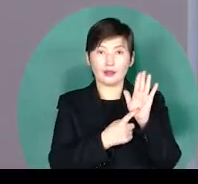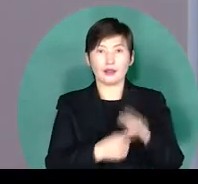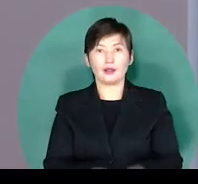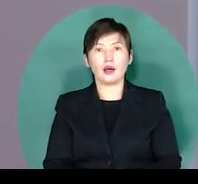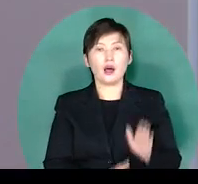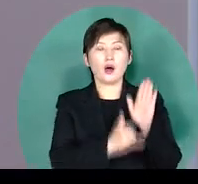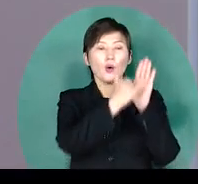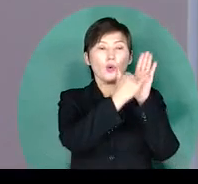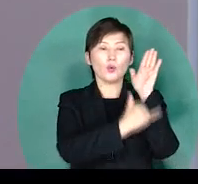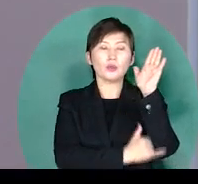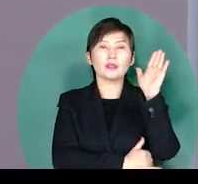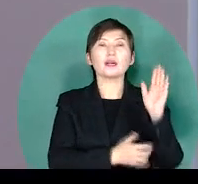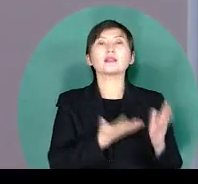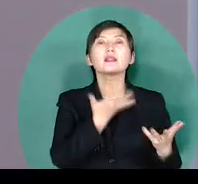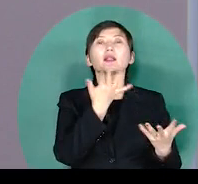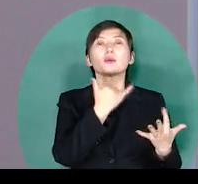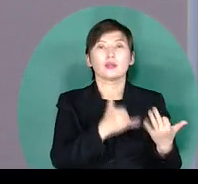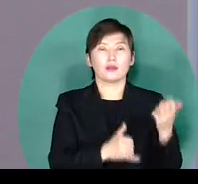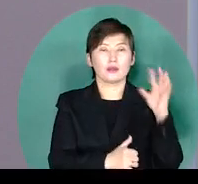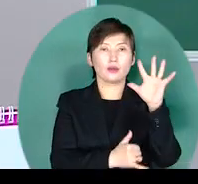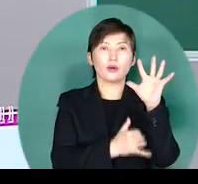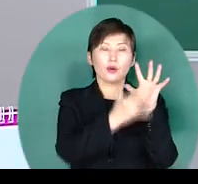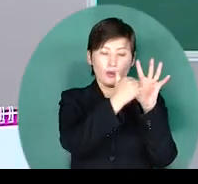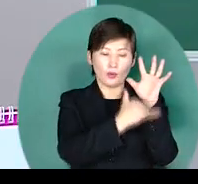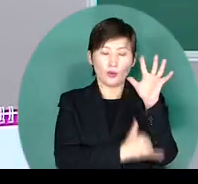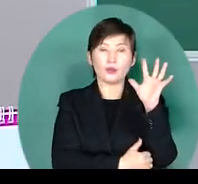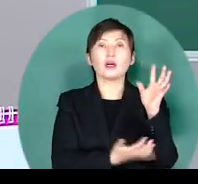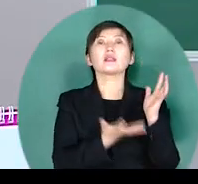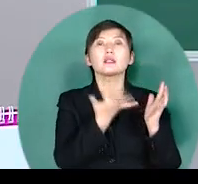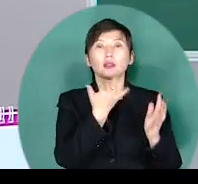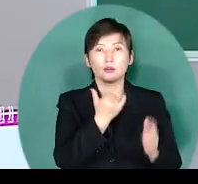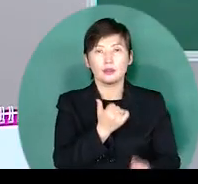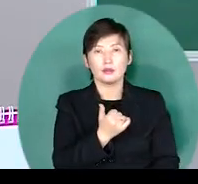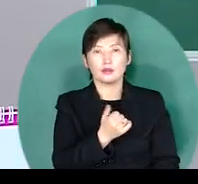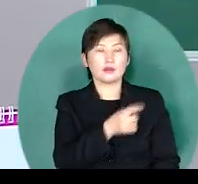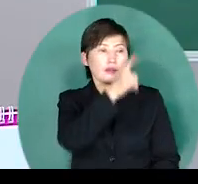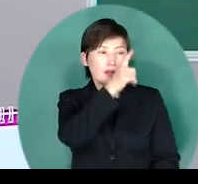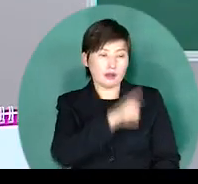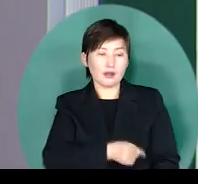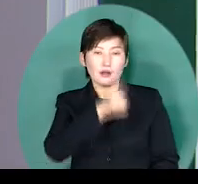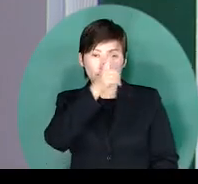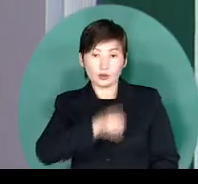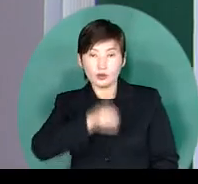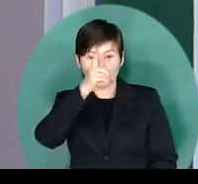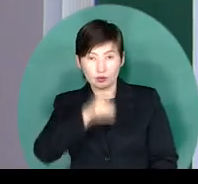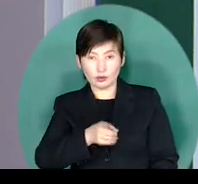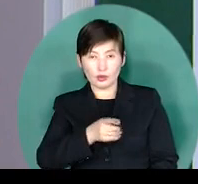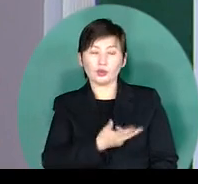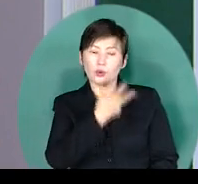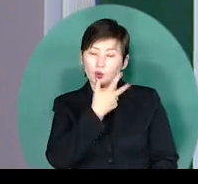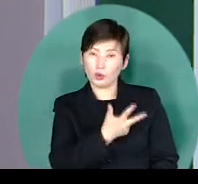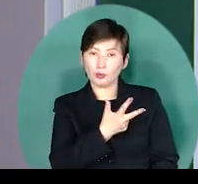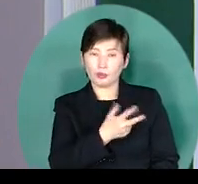харцгаая. За, улиас хэд байна вэ? Бүгдээрээ хамтдаа тоолё. Улиас гэдэг маань энэ тийм ээ. Улиас гэдэг маань хэдэн багнад байна? 1, 2,